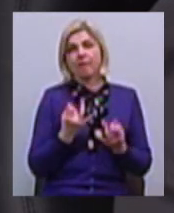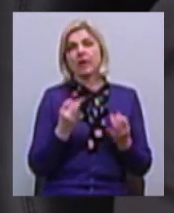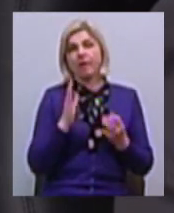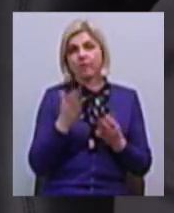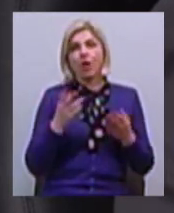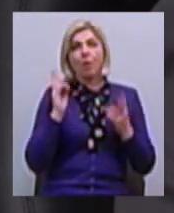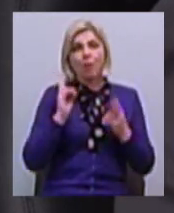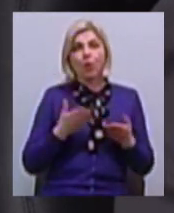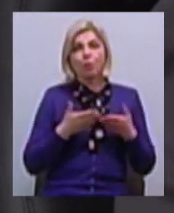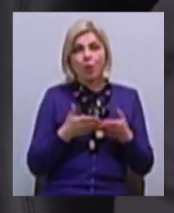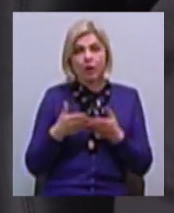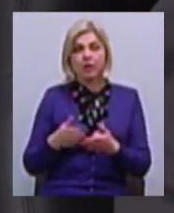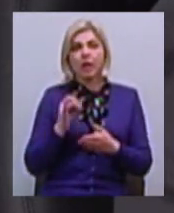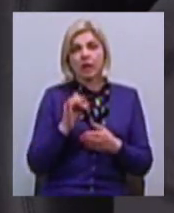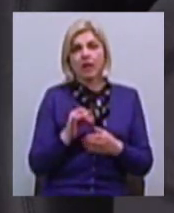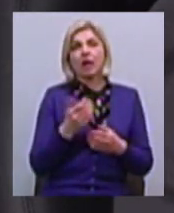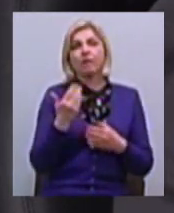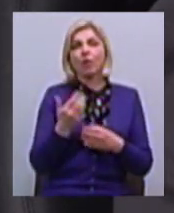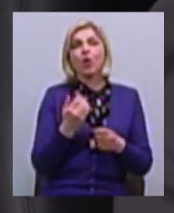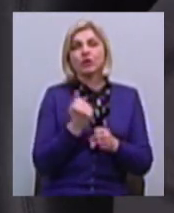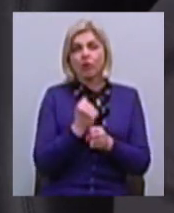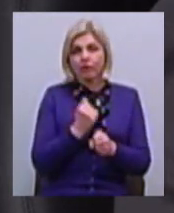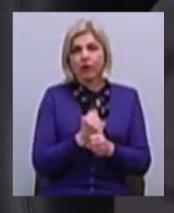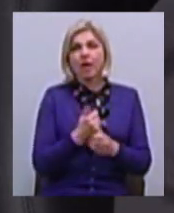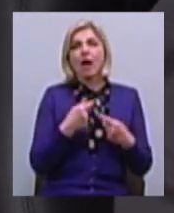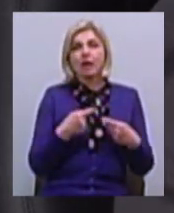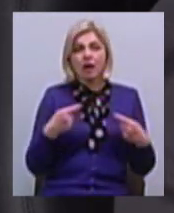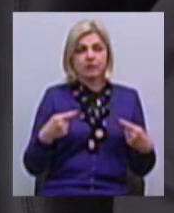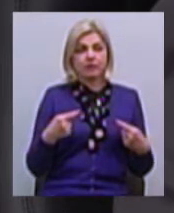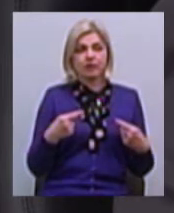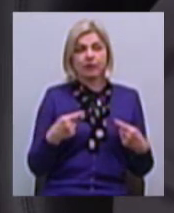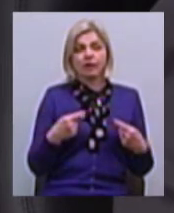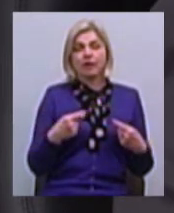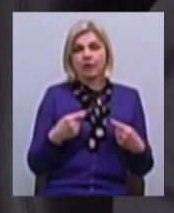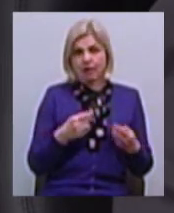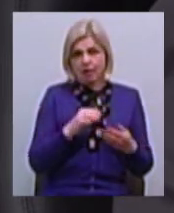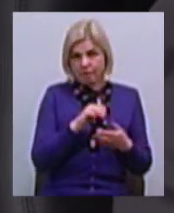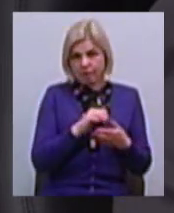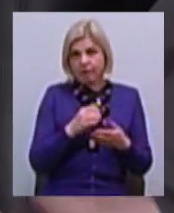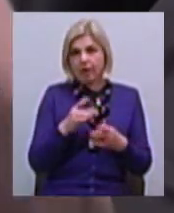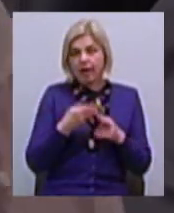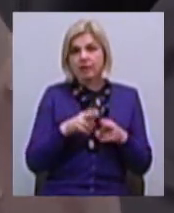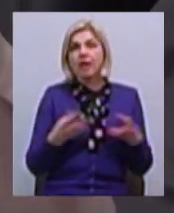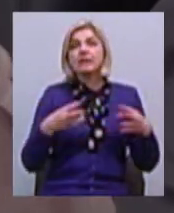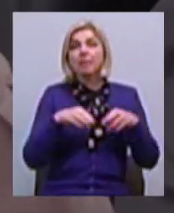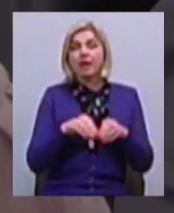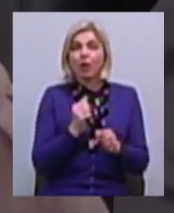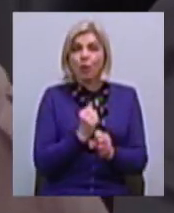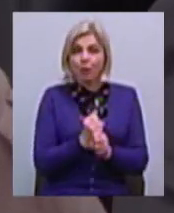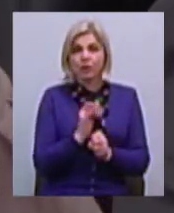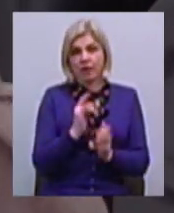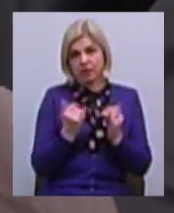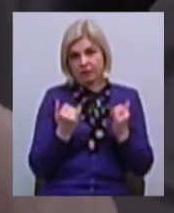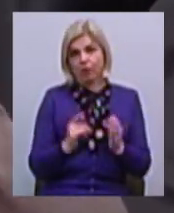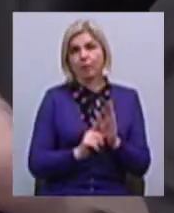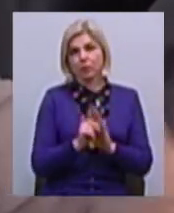зацікавлені збільшенню пропускної спроможності, створення індустріальних парків, а не тільки просто перевалки. Це все велика спільна робота, і сьогодні ми